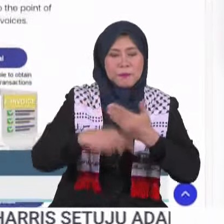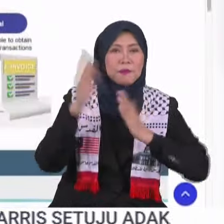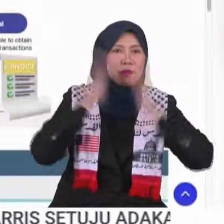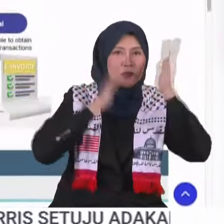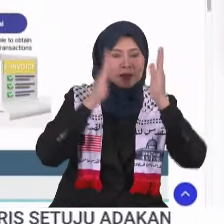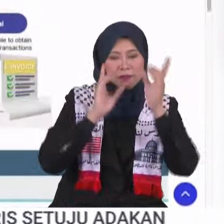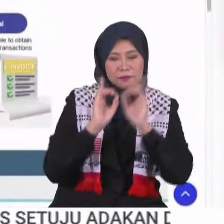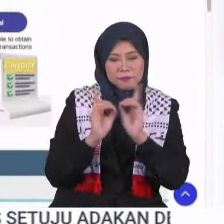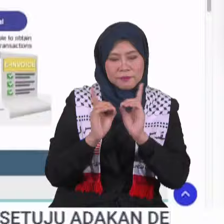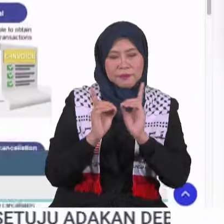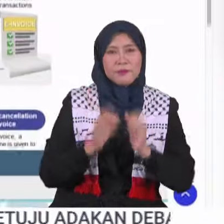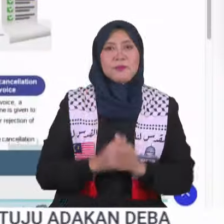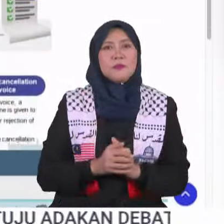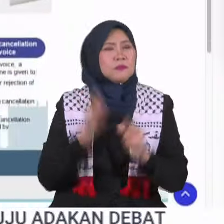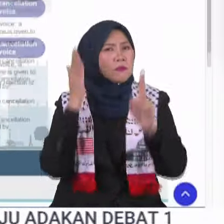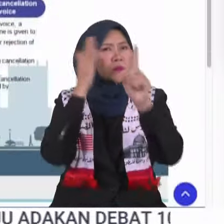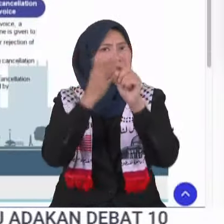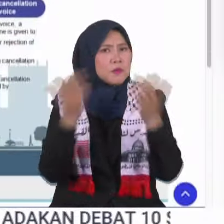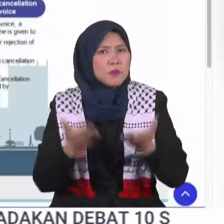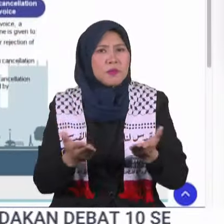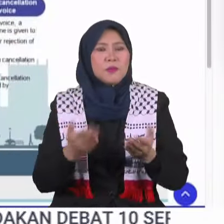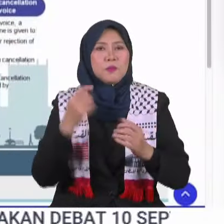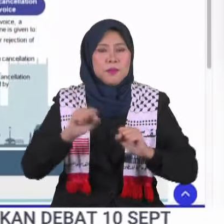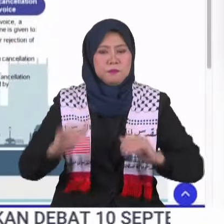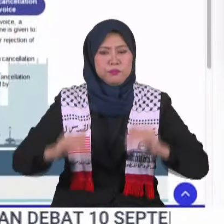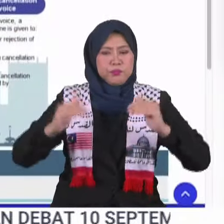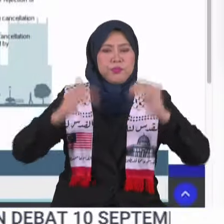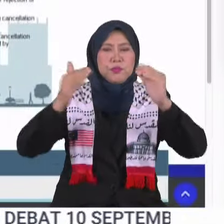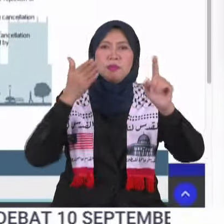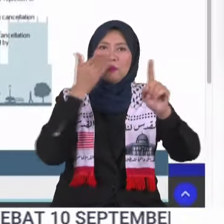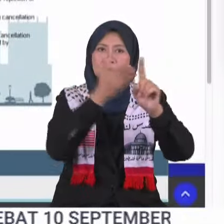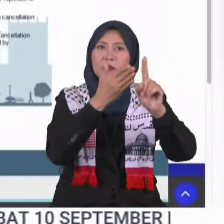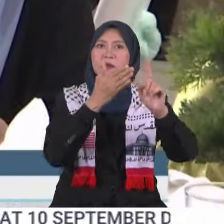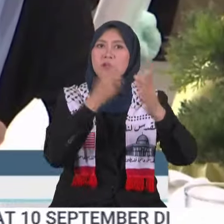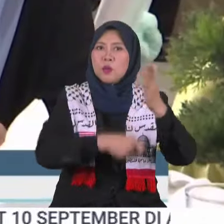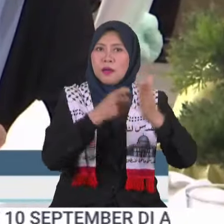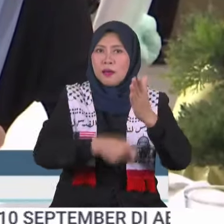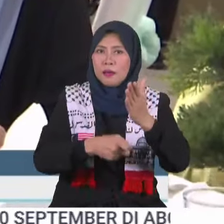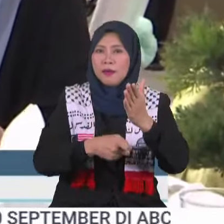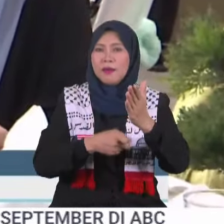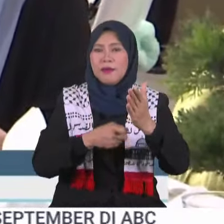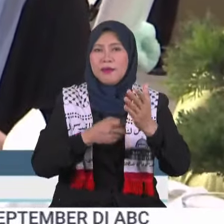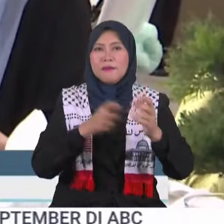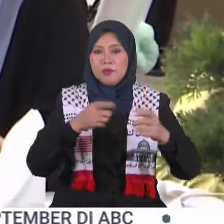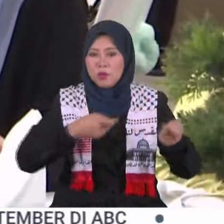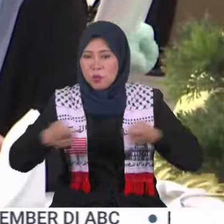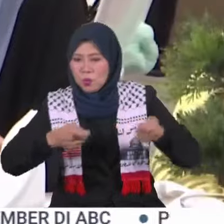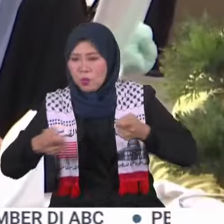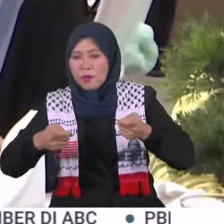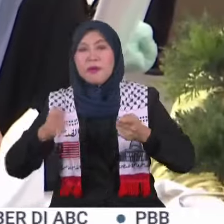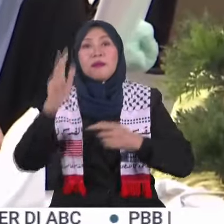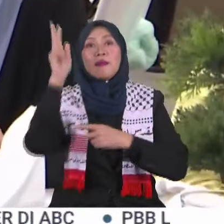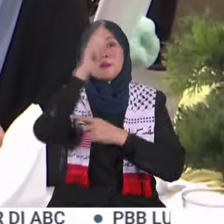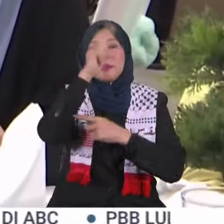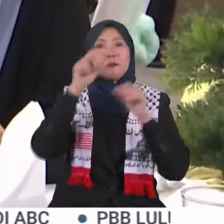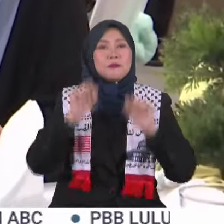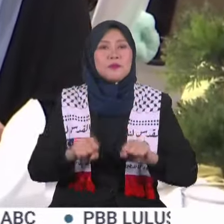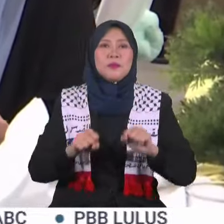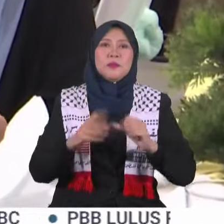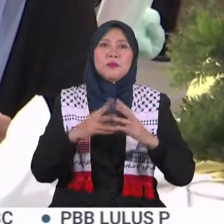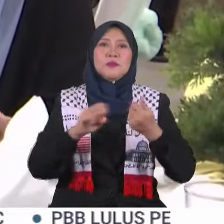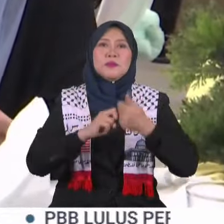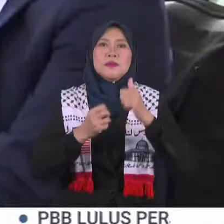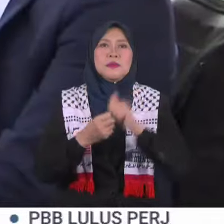Malaysia Digital. Ia bertujuan meningkatkan tahap pematuhan cukai, seterusnya membantu kerajaan menangani isu